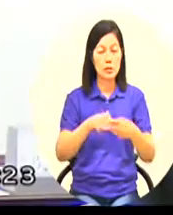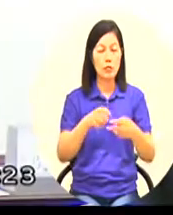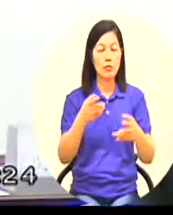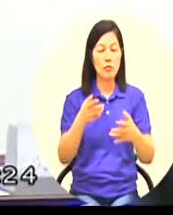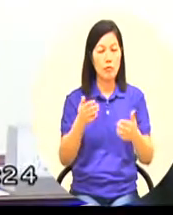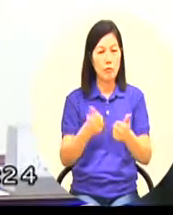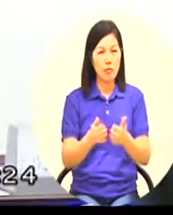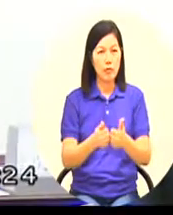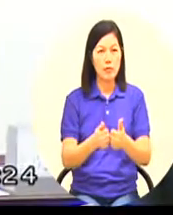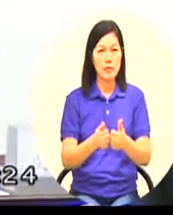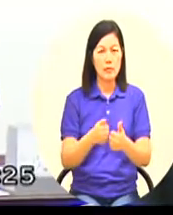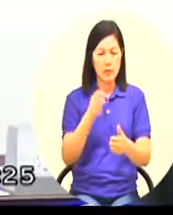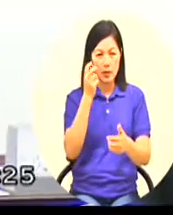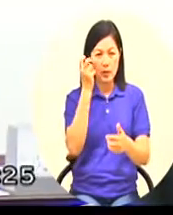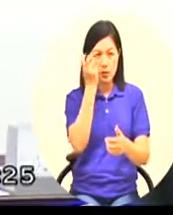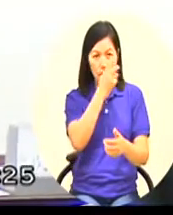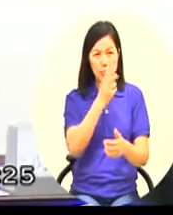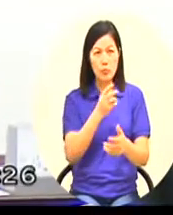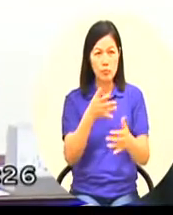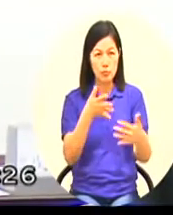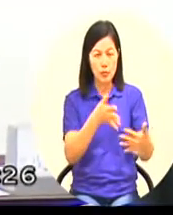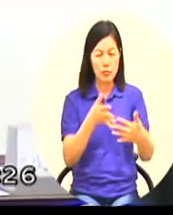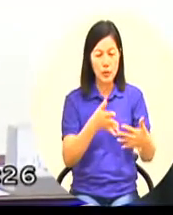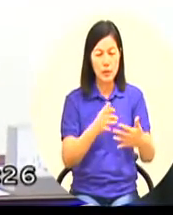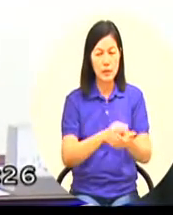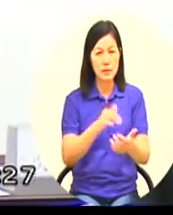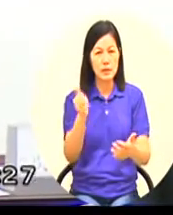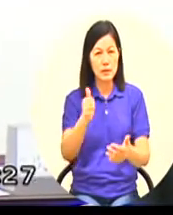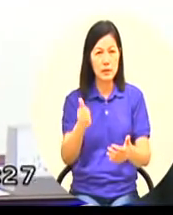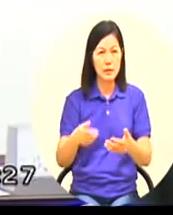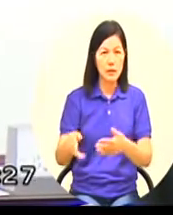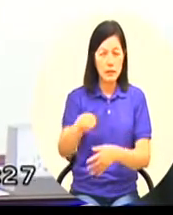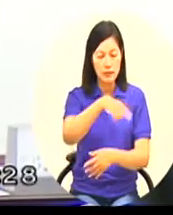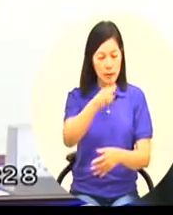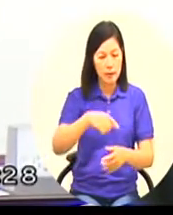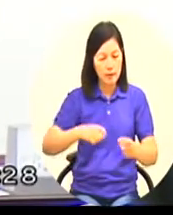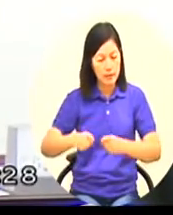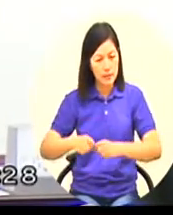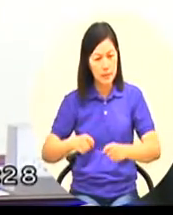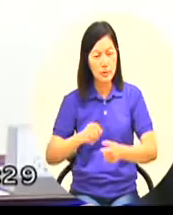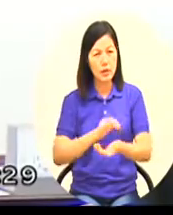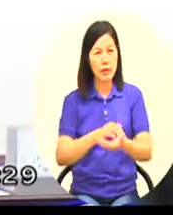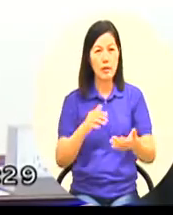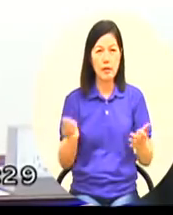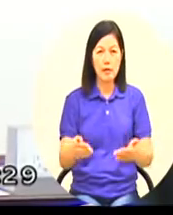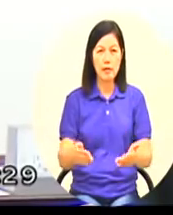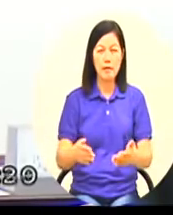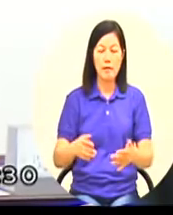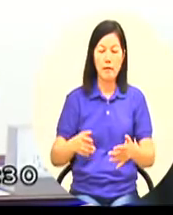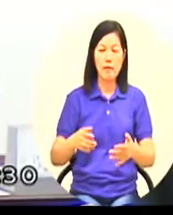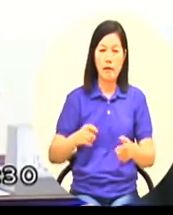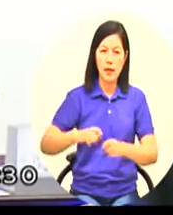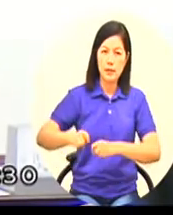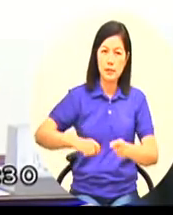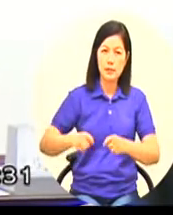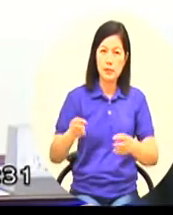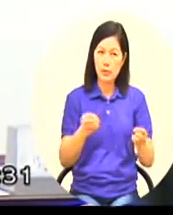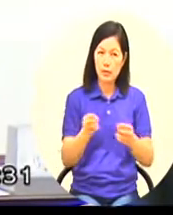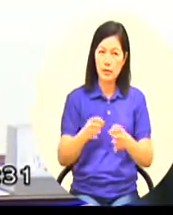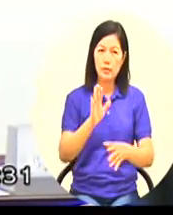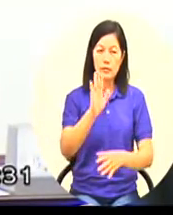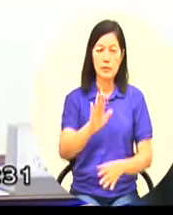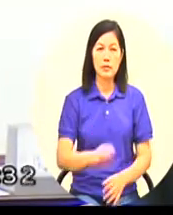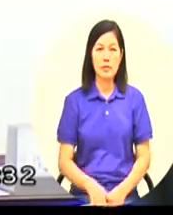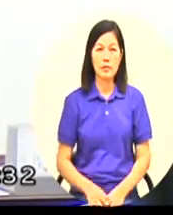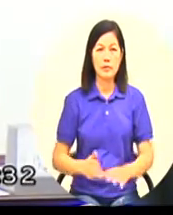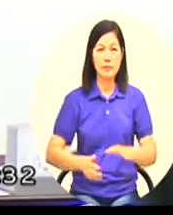顾问啊，那事实上常常跟医生们在讨论我们的政策啊，我们的医疗政策讨论这一些。那对于您上任到现